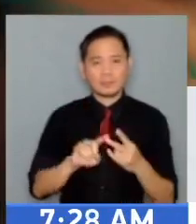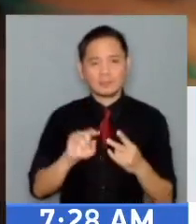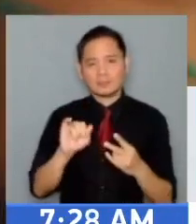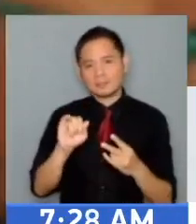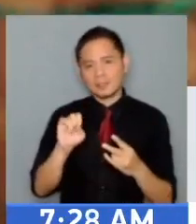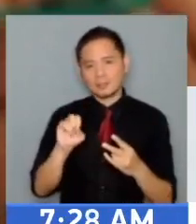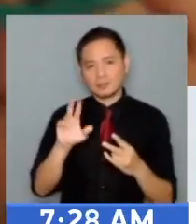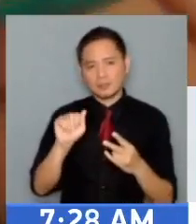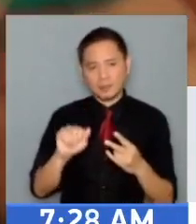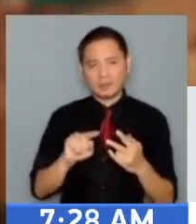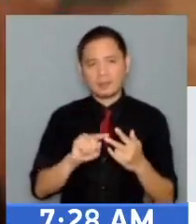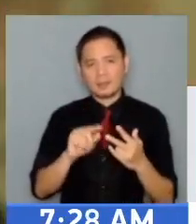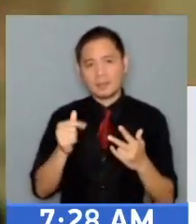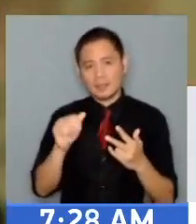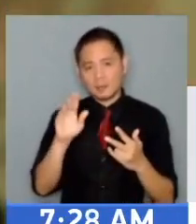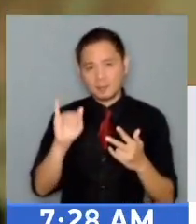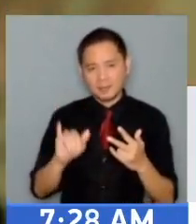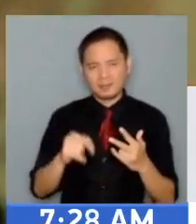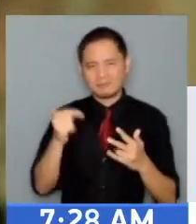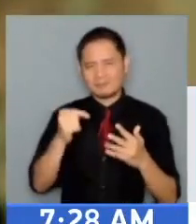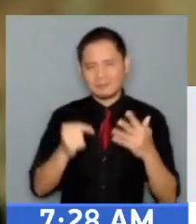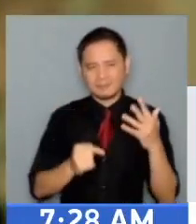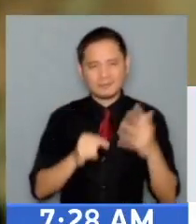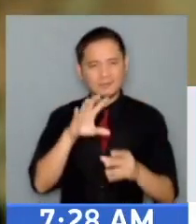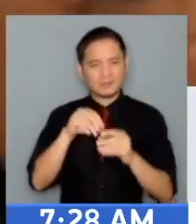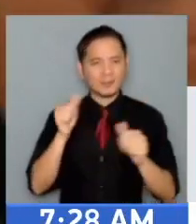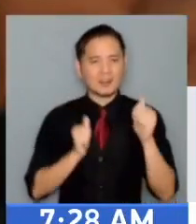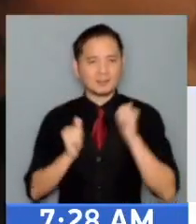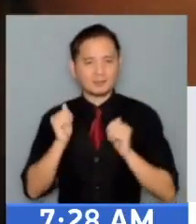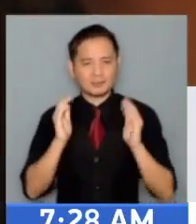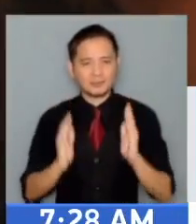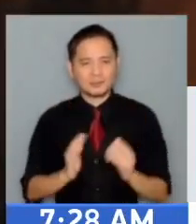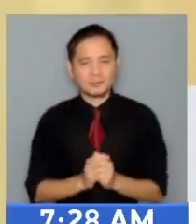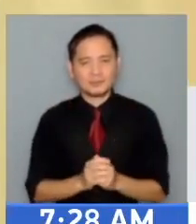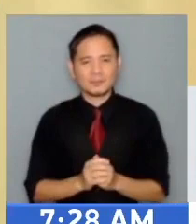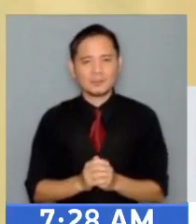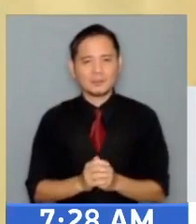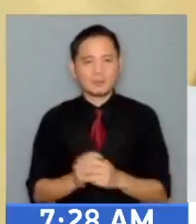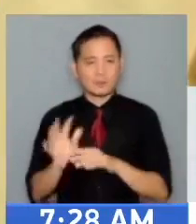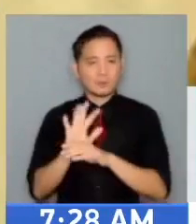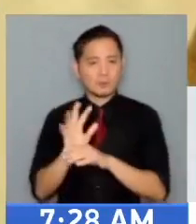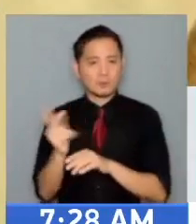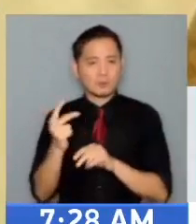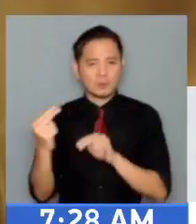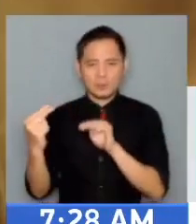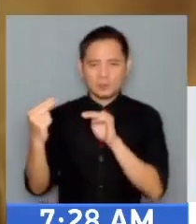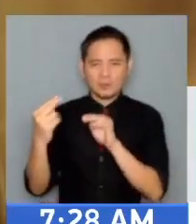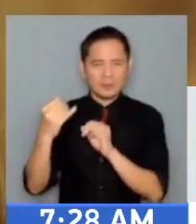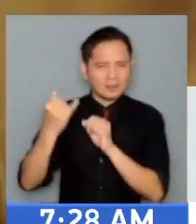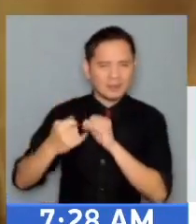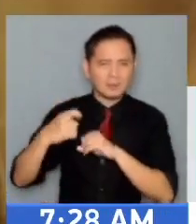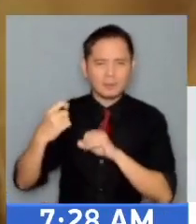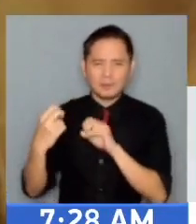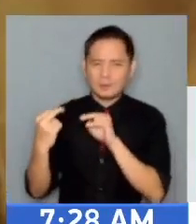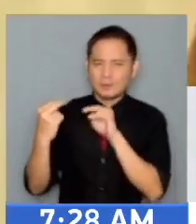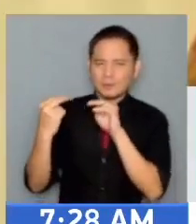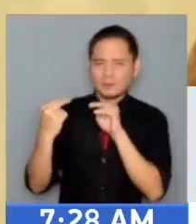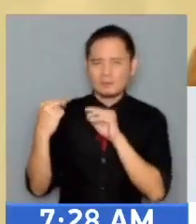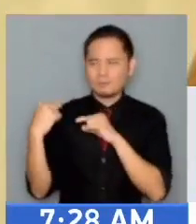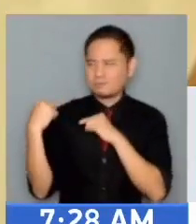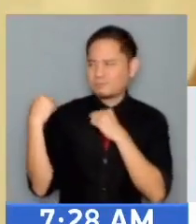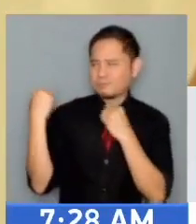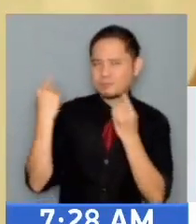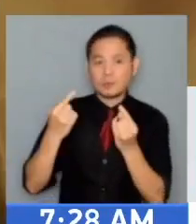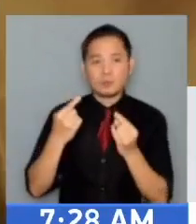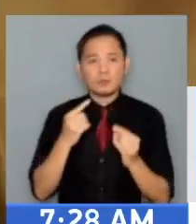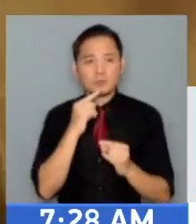by Gabby Garcia. Sa episode, muling nagkapatawaran ang mag-ina matapos ang kanilang pinagdaanan. Malungkot dahil may cancer si Rose at malala